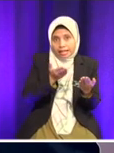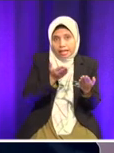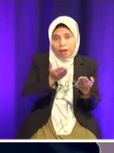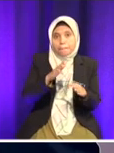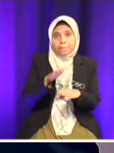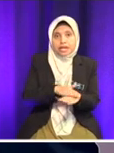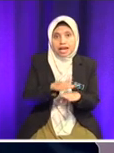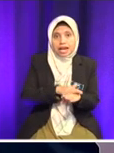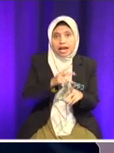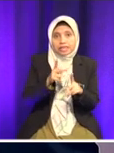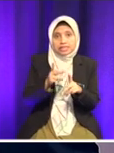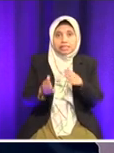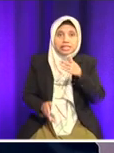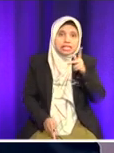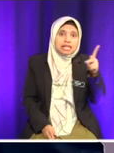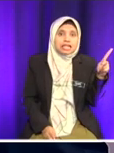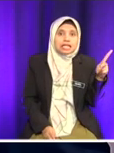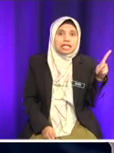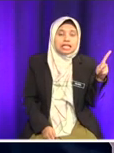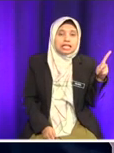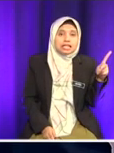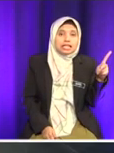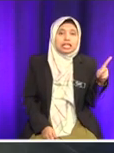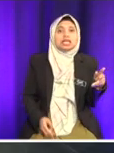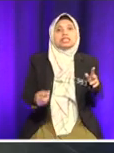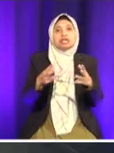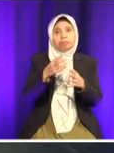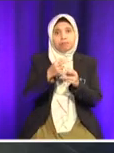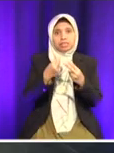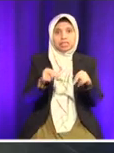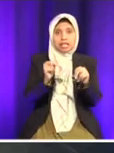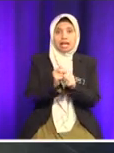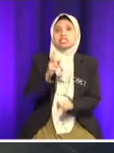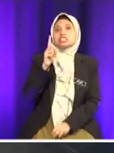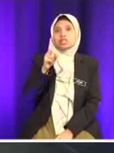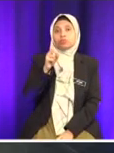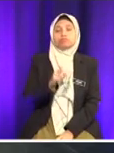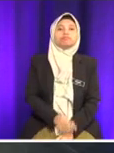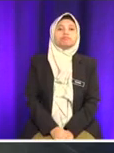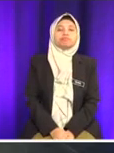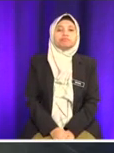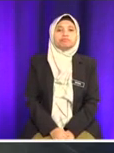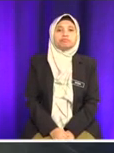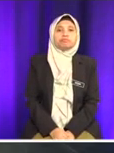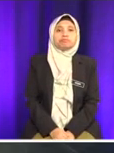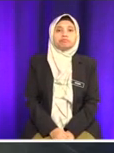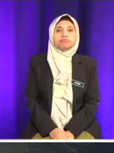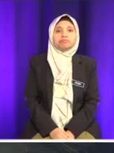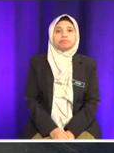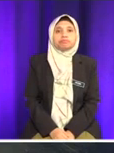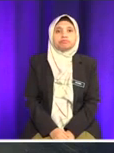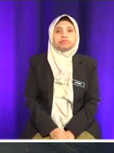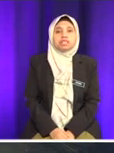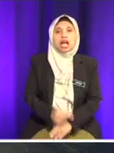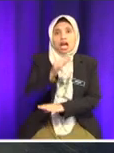kiri kalau sekarang saya dapat nilainya adalah 1 oke oke jadi